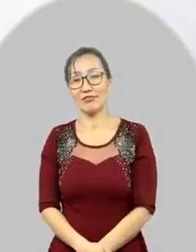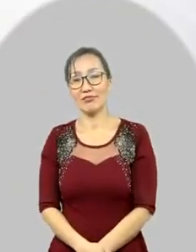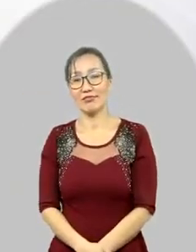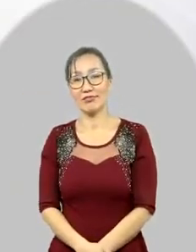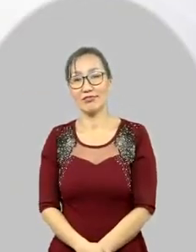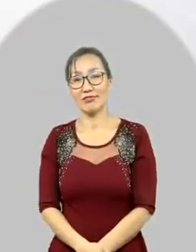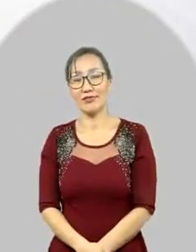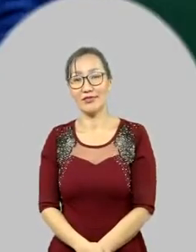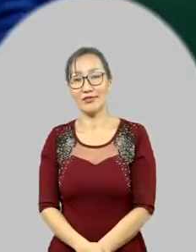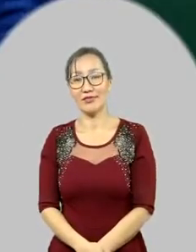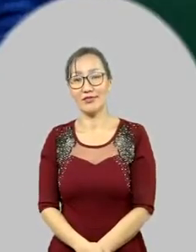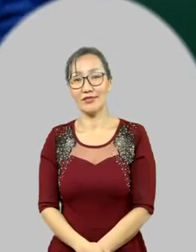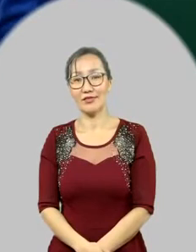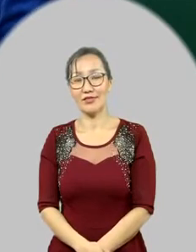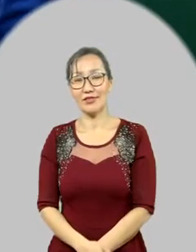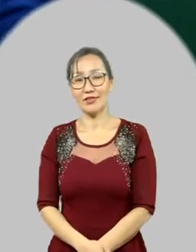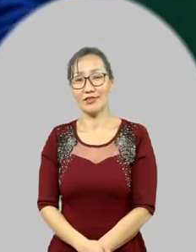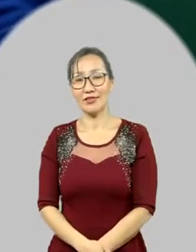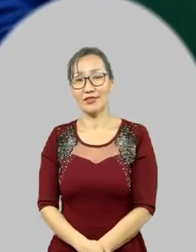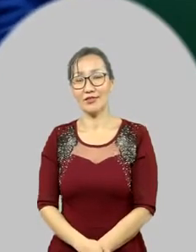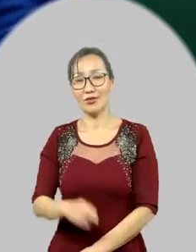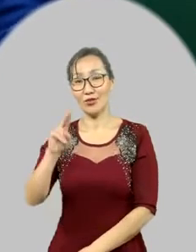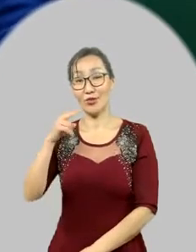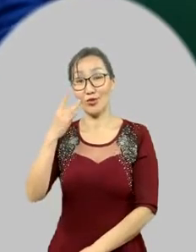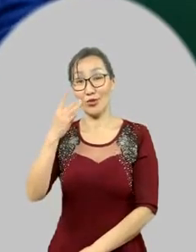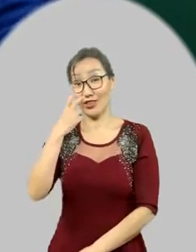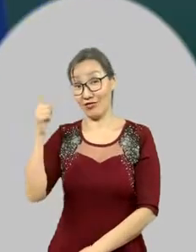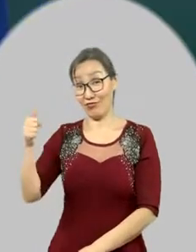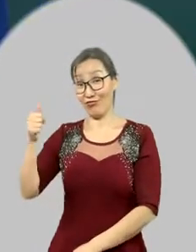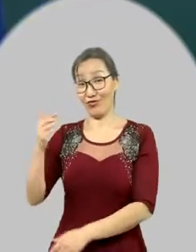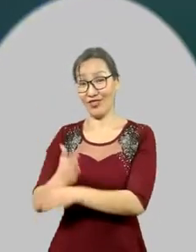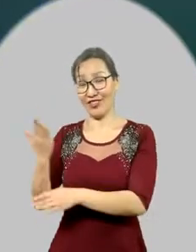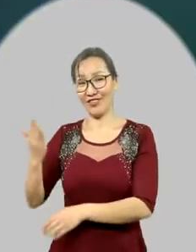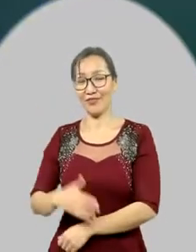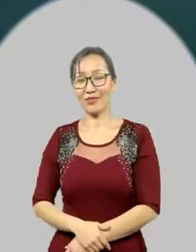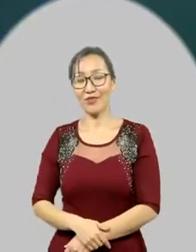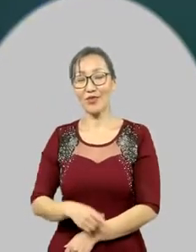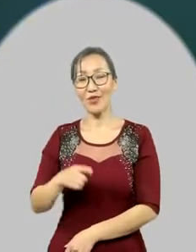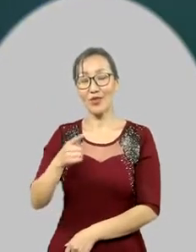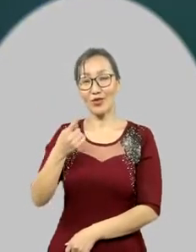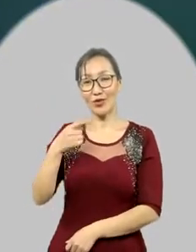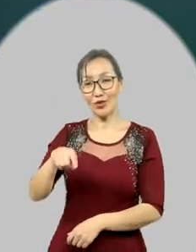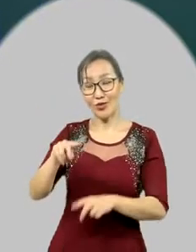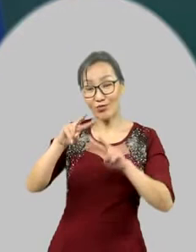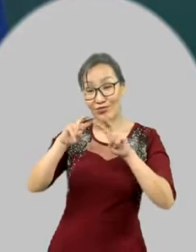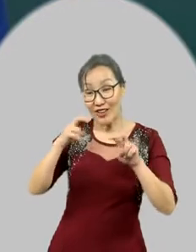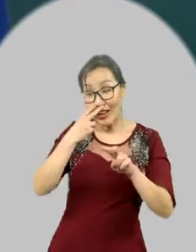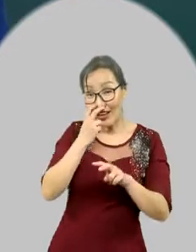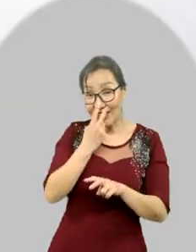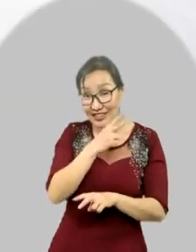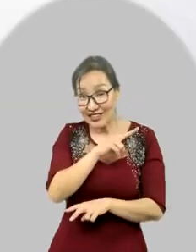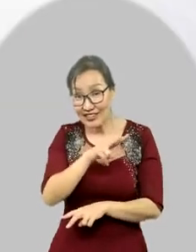За энэ дүрс маань ийм дүрс байх. За одоо бүгдээрээ энэ зүй тогтлыг ажиглаад